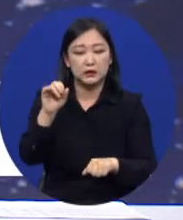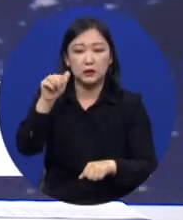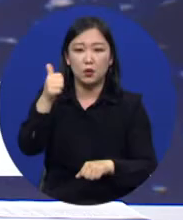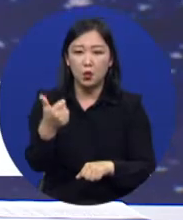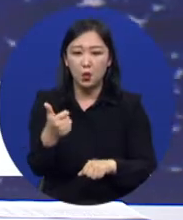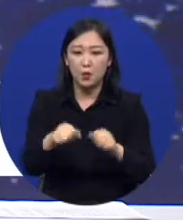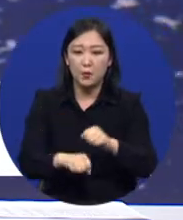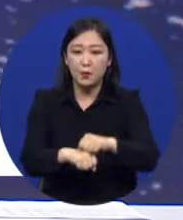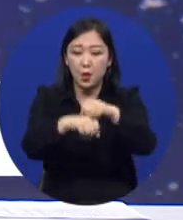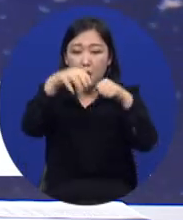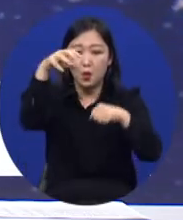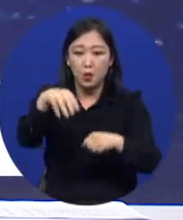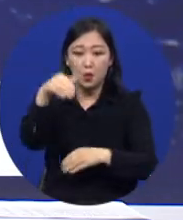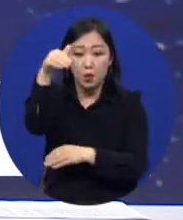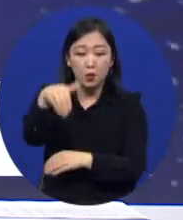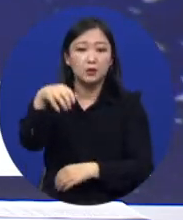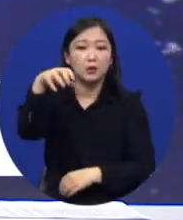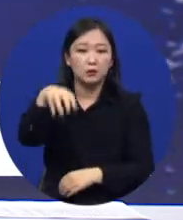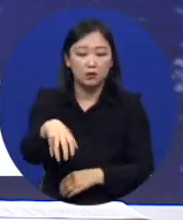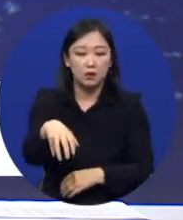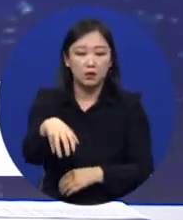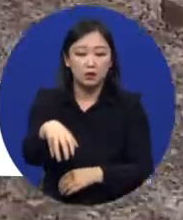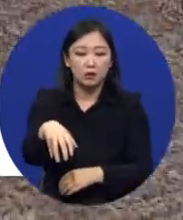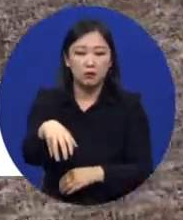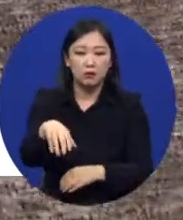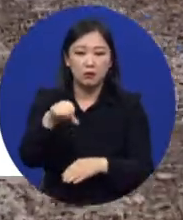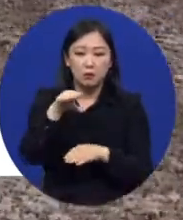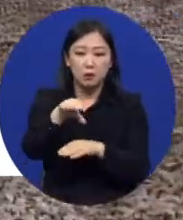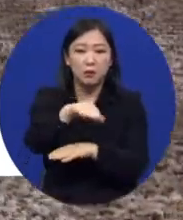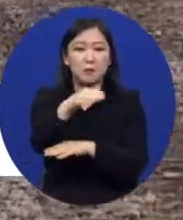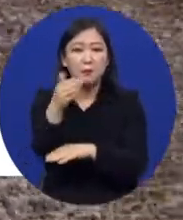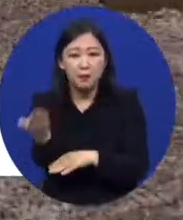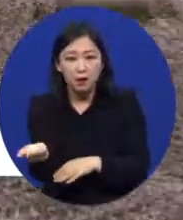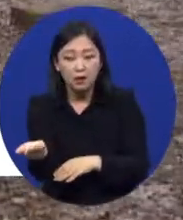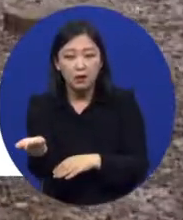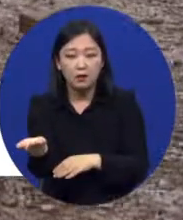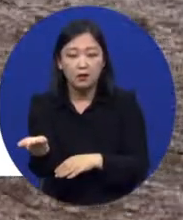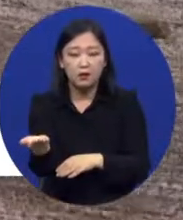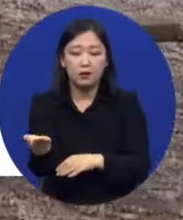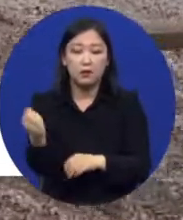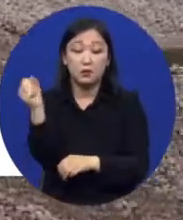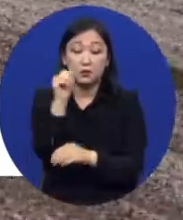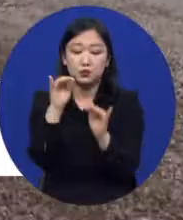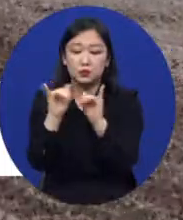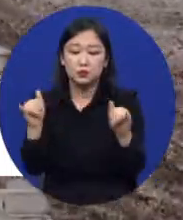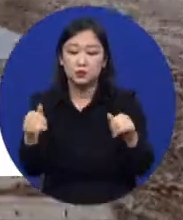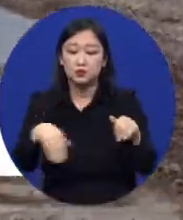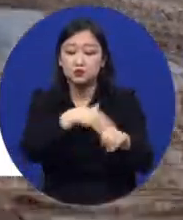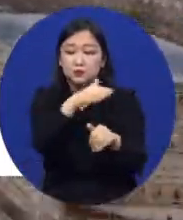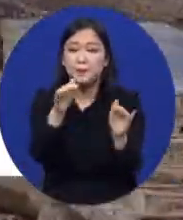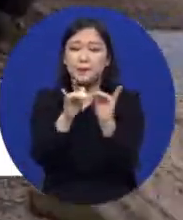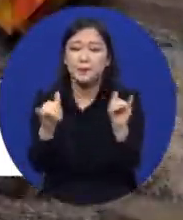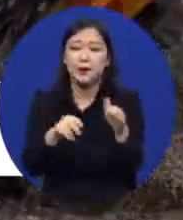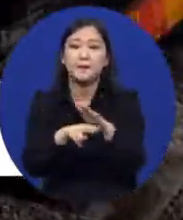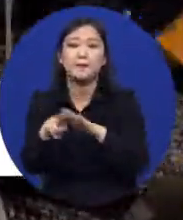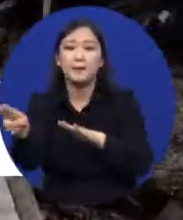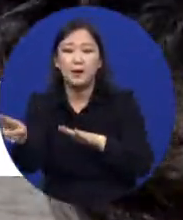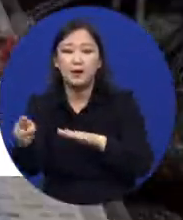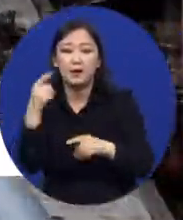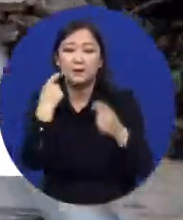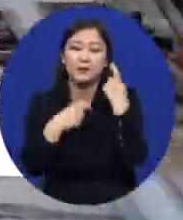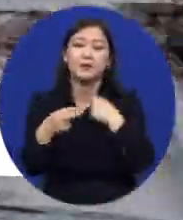창고 건물 공사 현장에서 크레인 한대가 넘어졌지만 기사와 주변 인부들은 대피 의 인명피해는